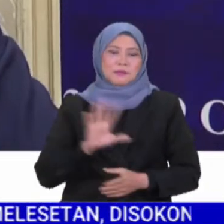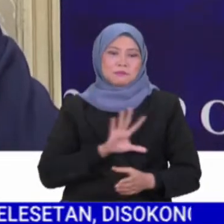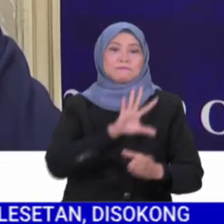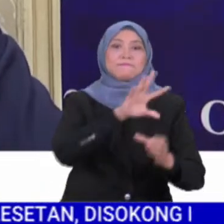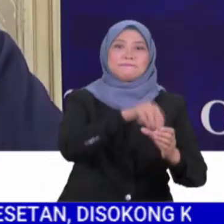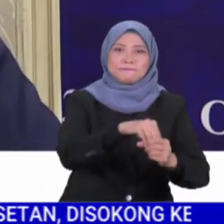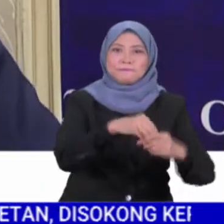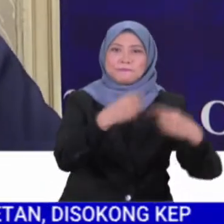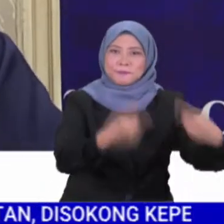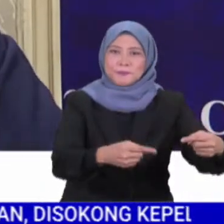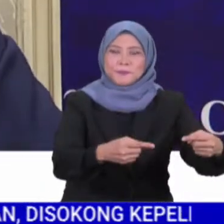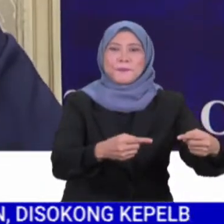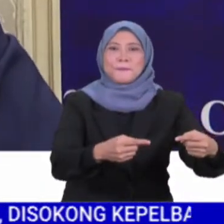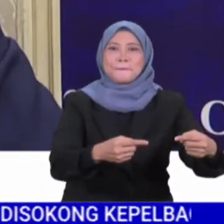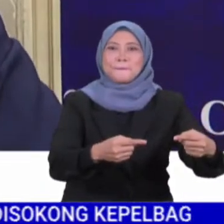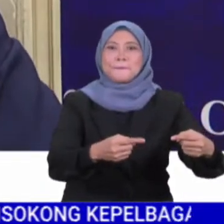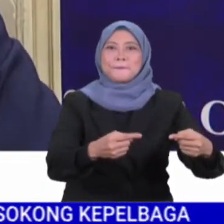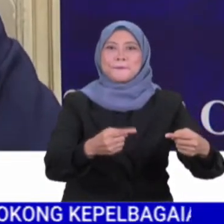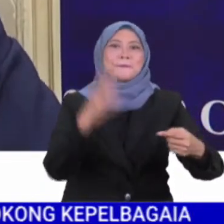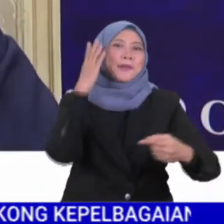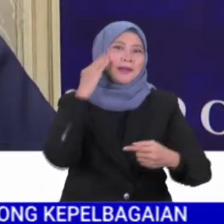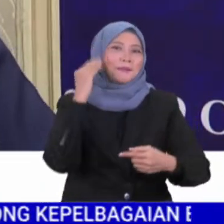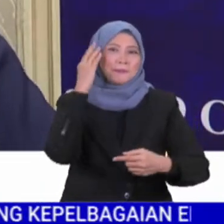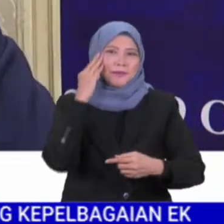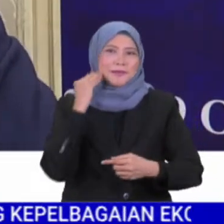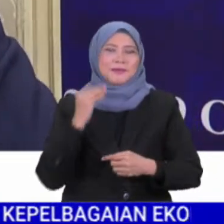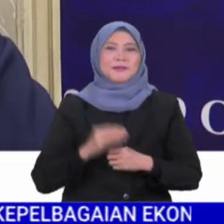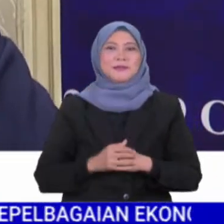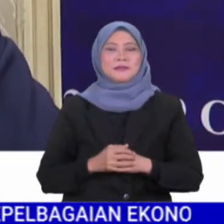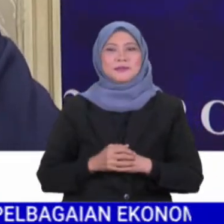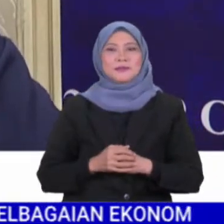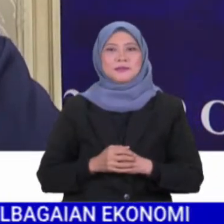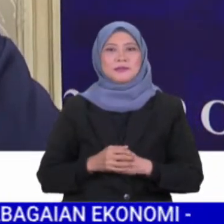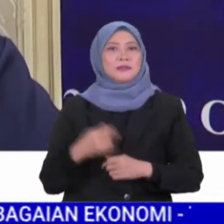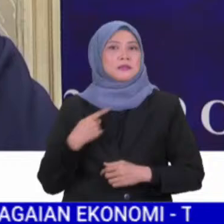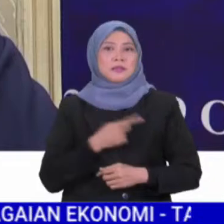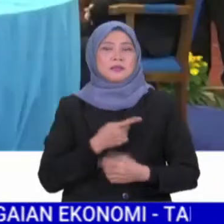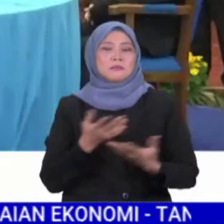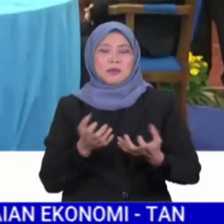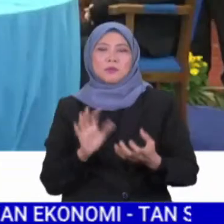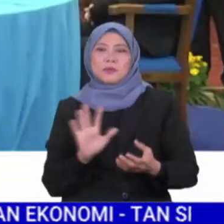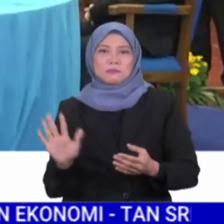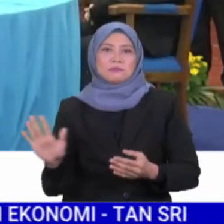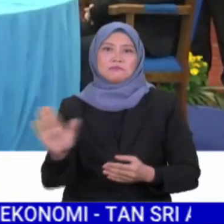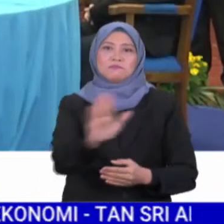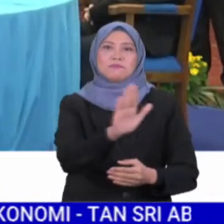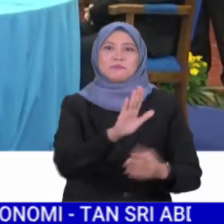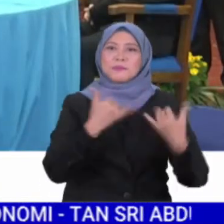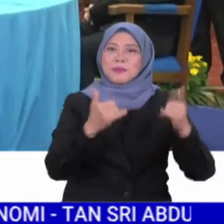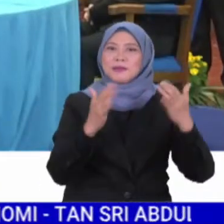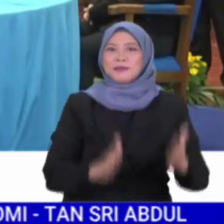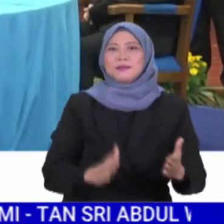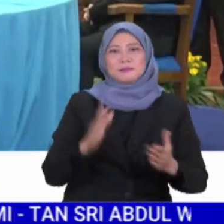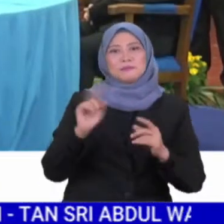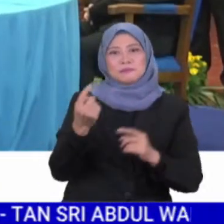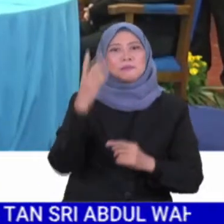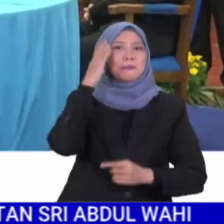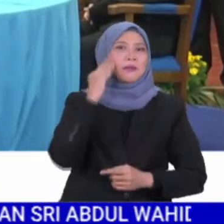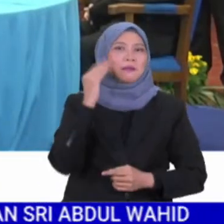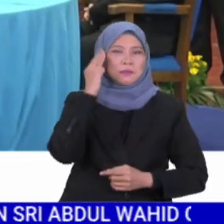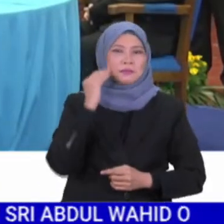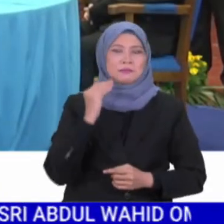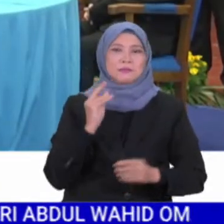mendapat, bukan tak nak menang, nak menang. Tapi saya tak nak letak target because we want them to get experience. Al-Haj Ibni Sultan